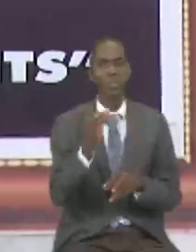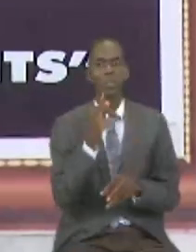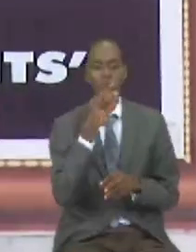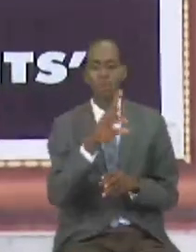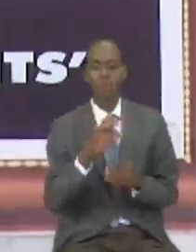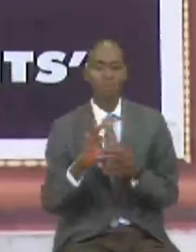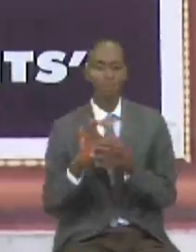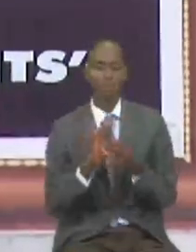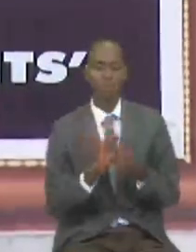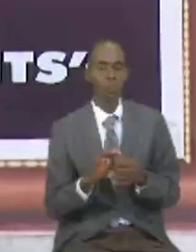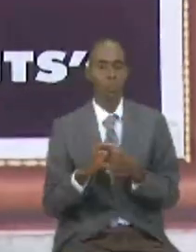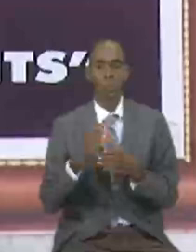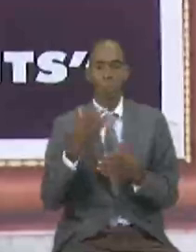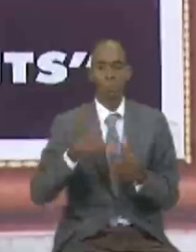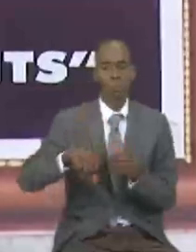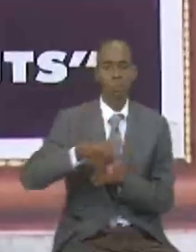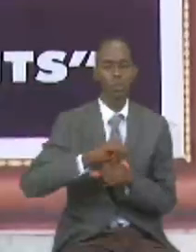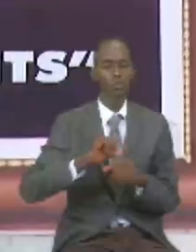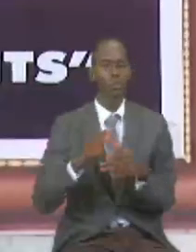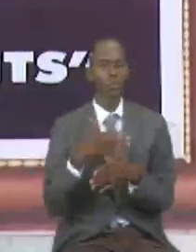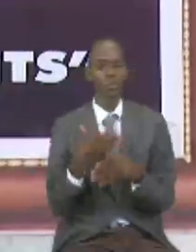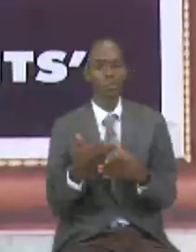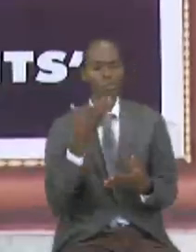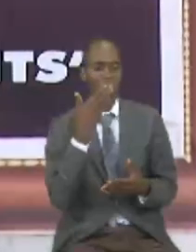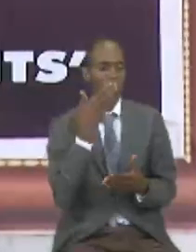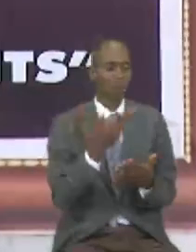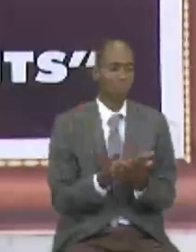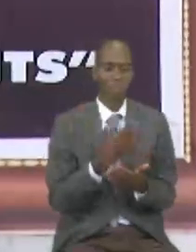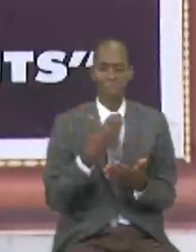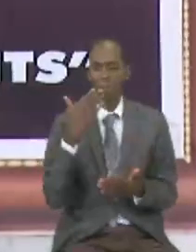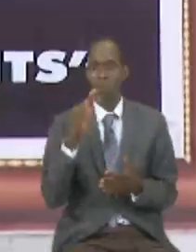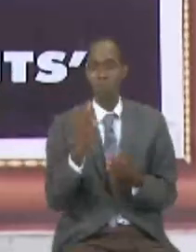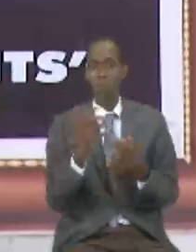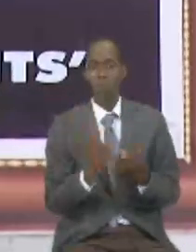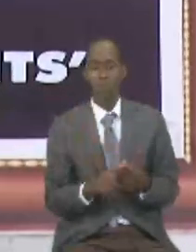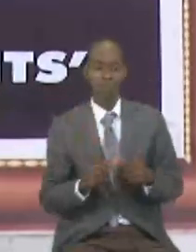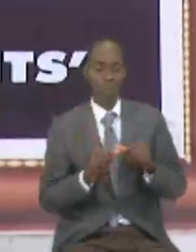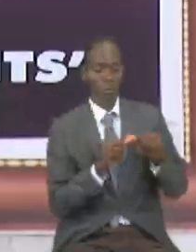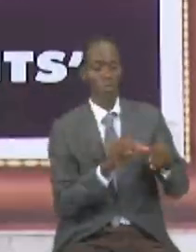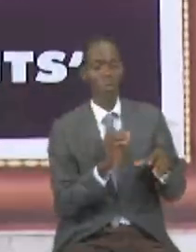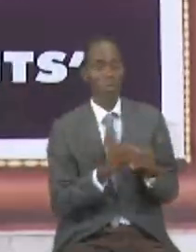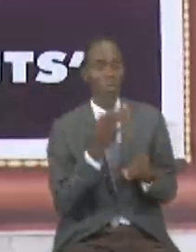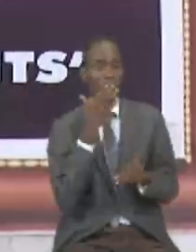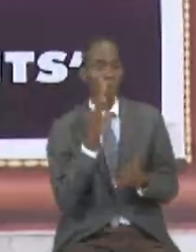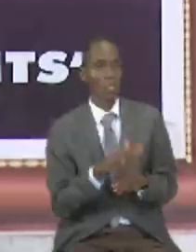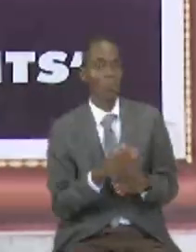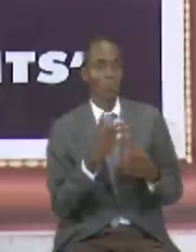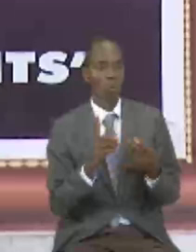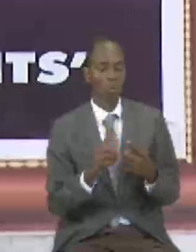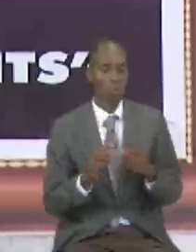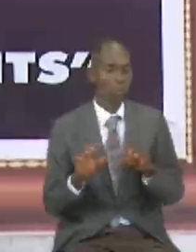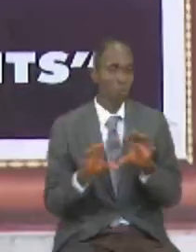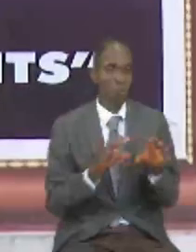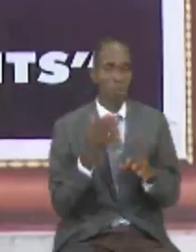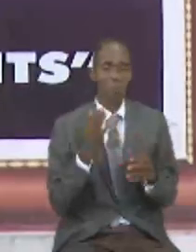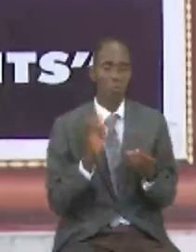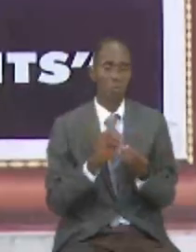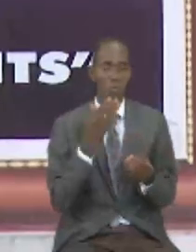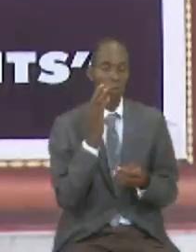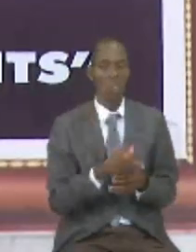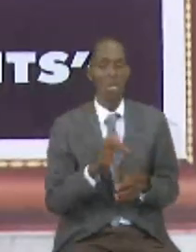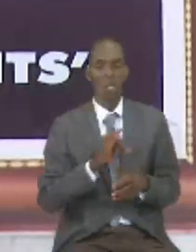d'amitié et de communion entre le bien et le mal. Si tu dois garder le mal, rester dans le mal, commettre